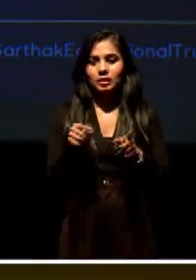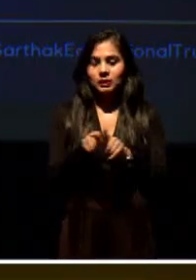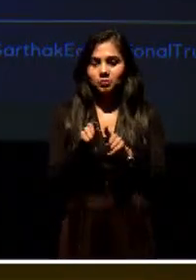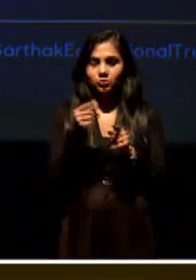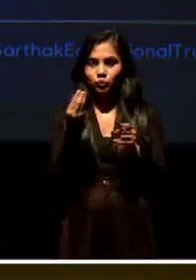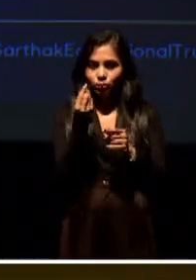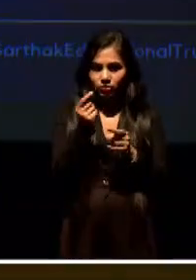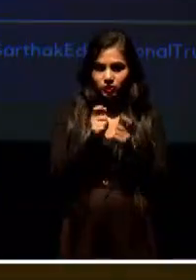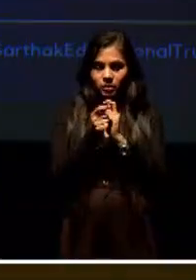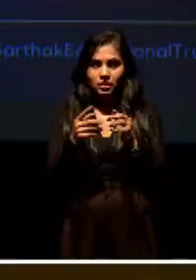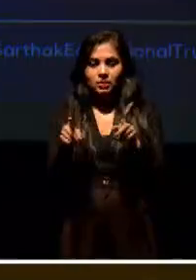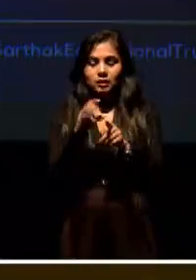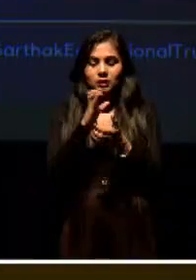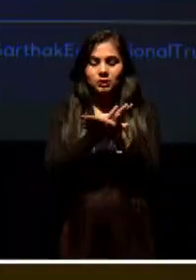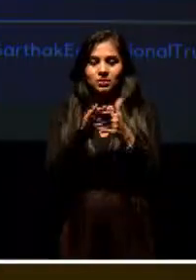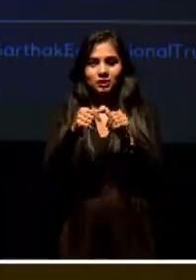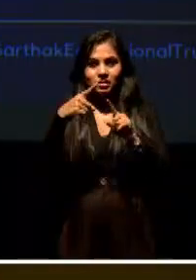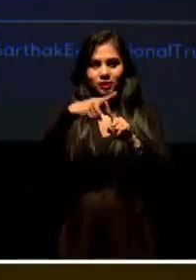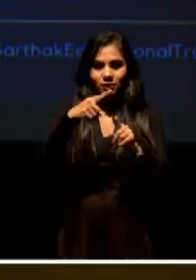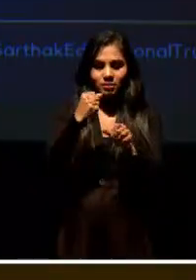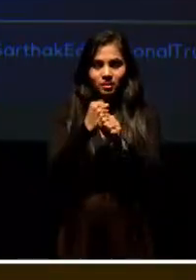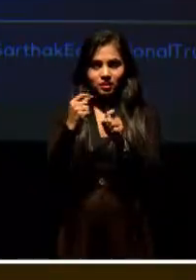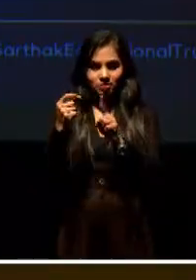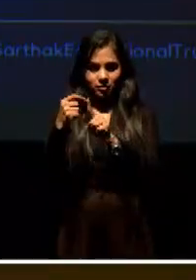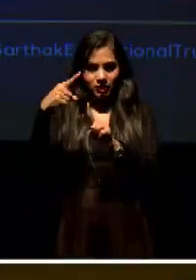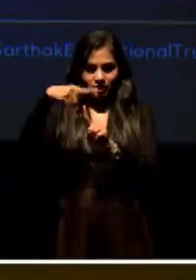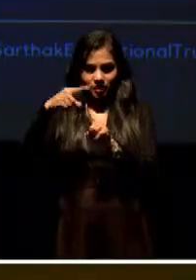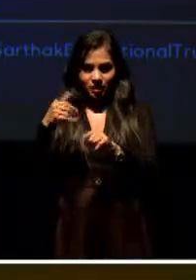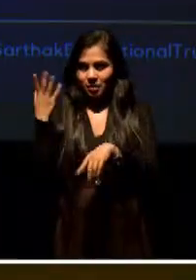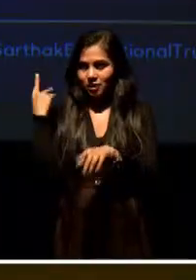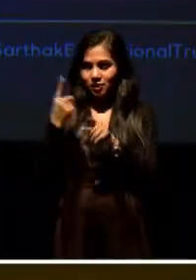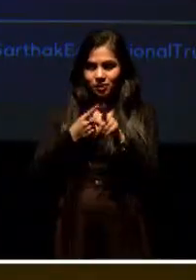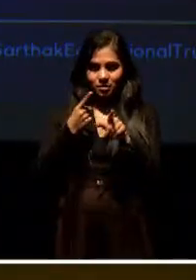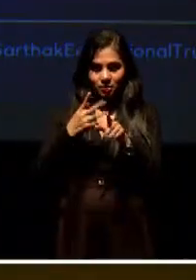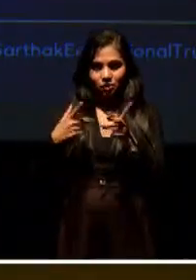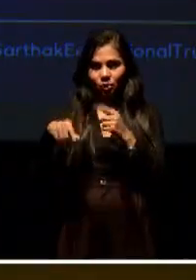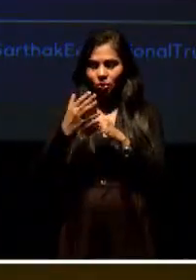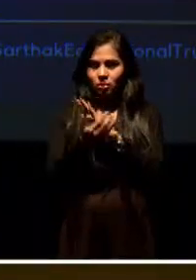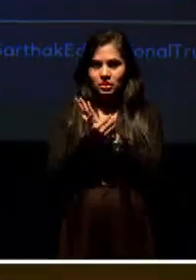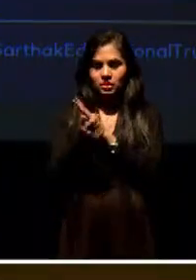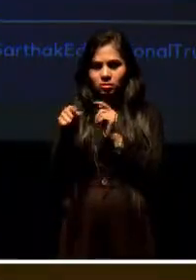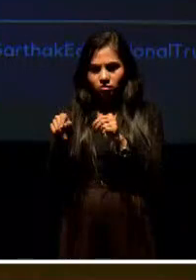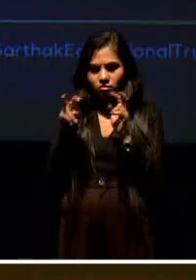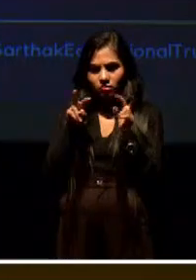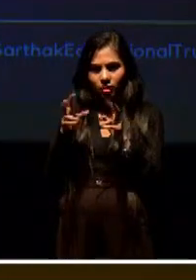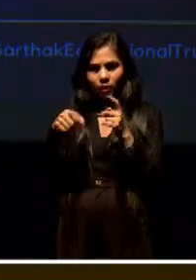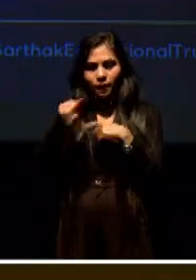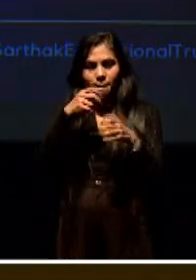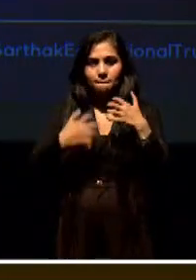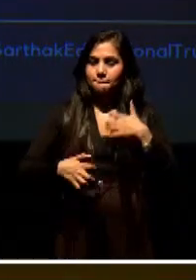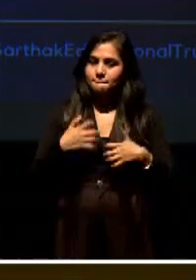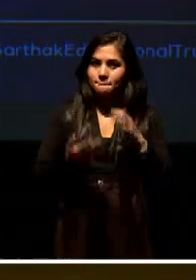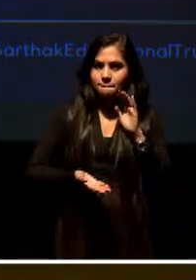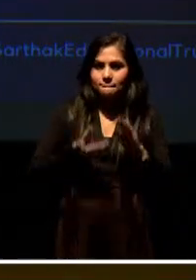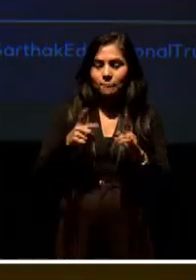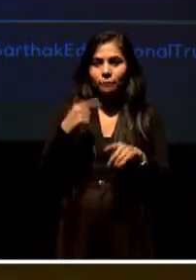जब से चैट जीपीटी लास्ट ईयर रिलीज़ हुआ था तो उसकी जो पोटेंशियल देख करके काफ़ी एक्साइटेड हुआ,